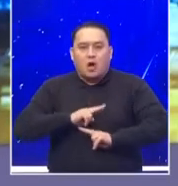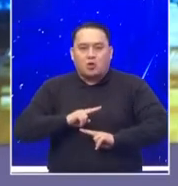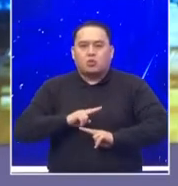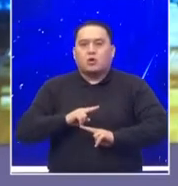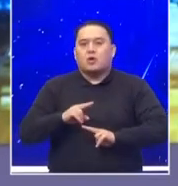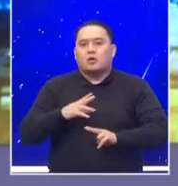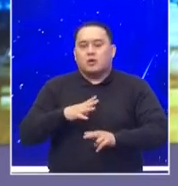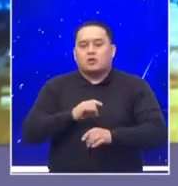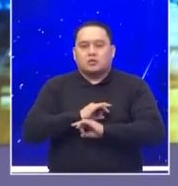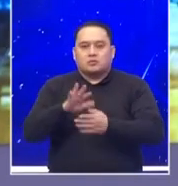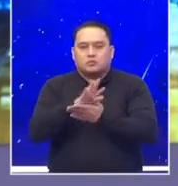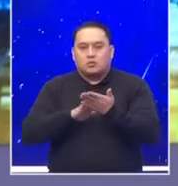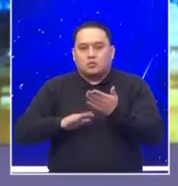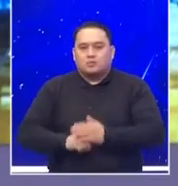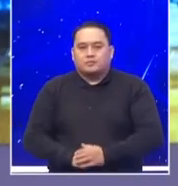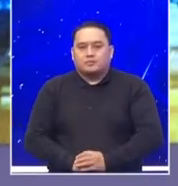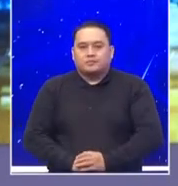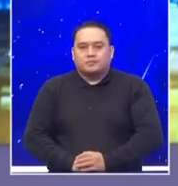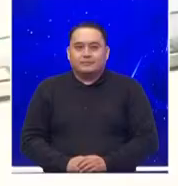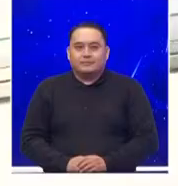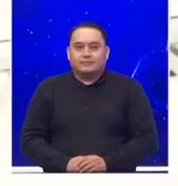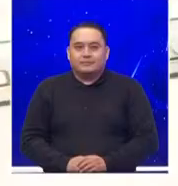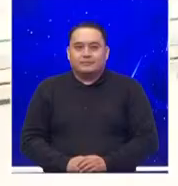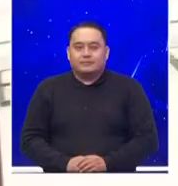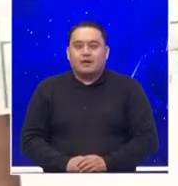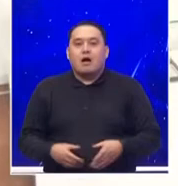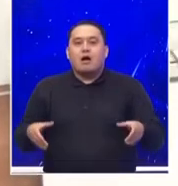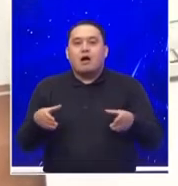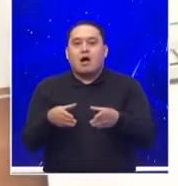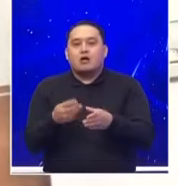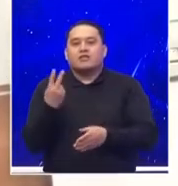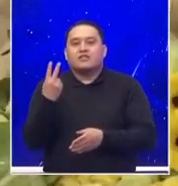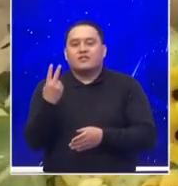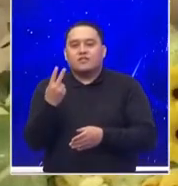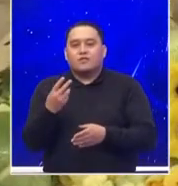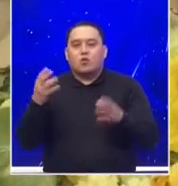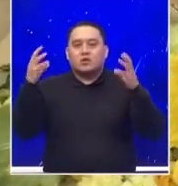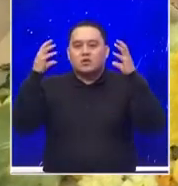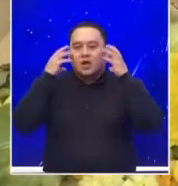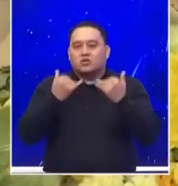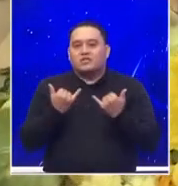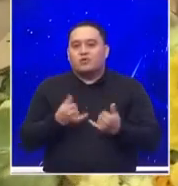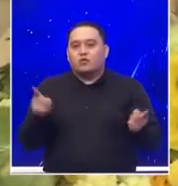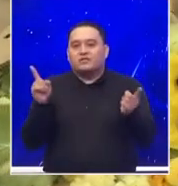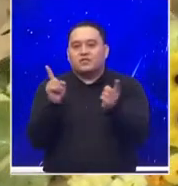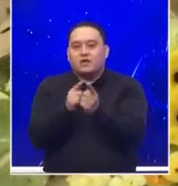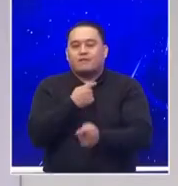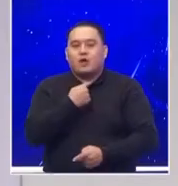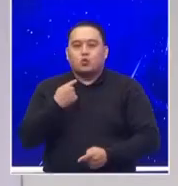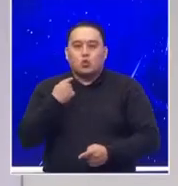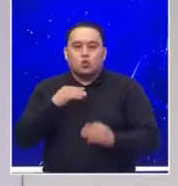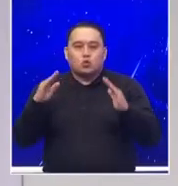побывала и наш корреспондент коллективы 2 истерических радио и сегодня встретили стал до круга не в доме